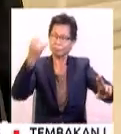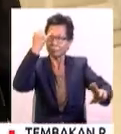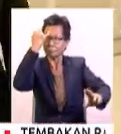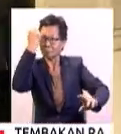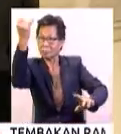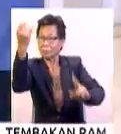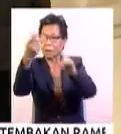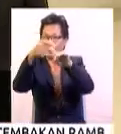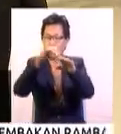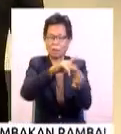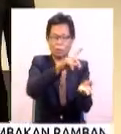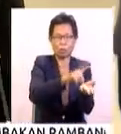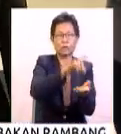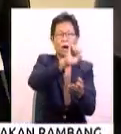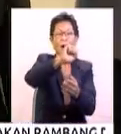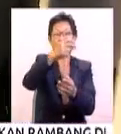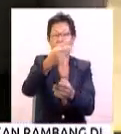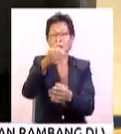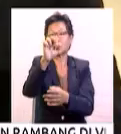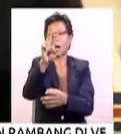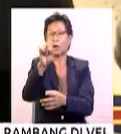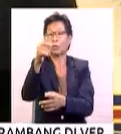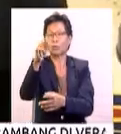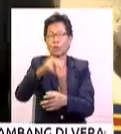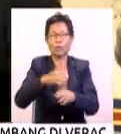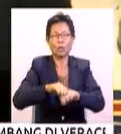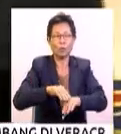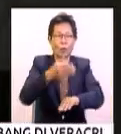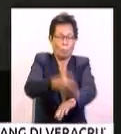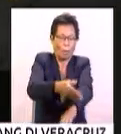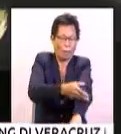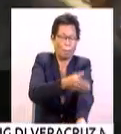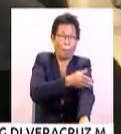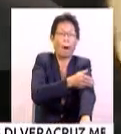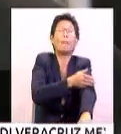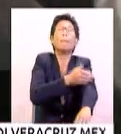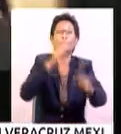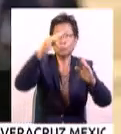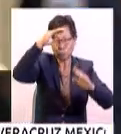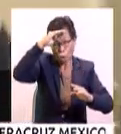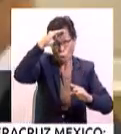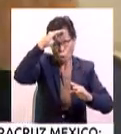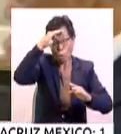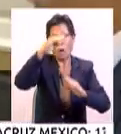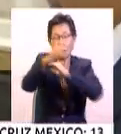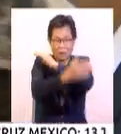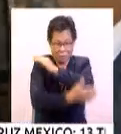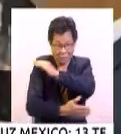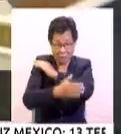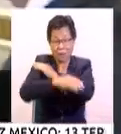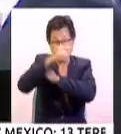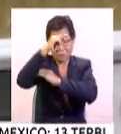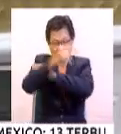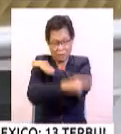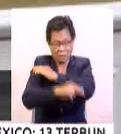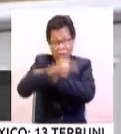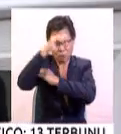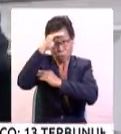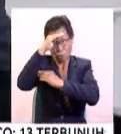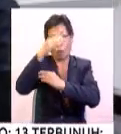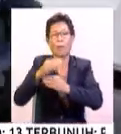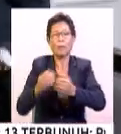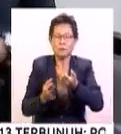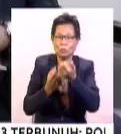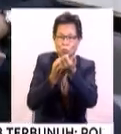pandangan kepada Dr. Shahrudin dalam mengembangkan potensi Johor sebagai negeri yang berjaya menyumbang kepada kemajuan negara.